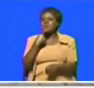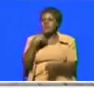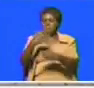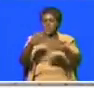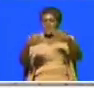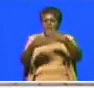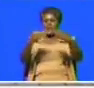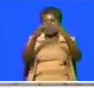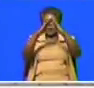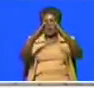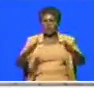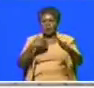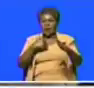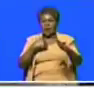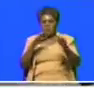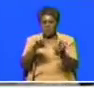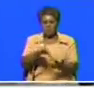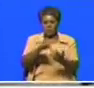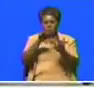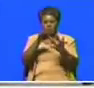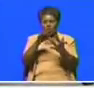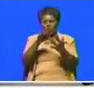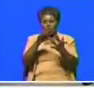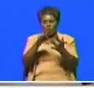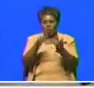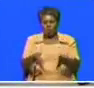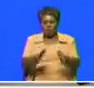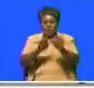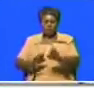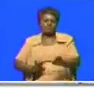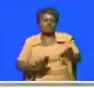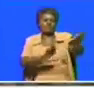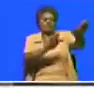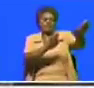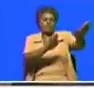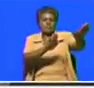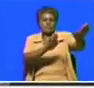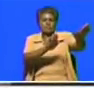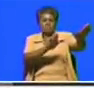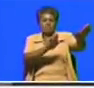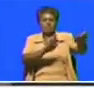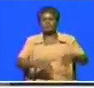majengo yatakayokuwa na maeneo maalum watakayotumia walemavu.